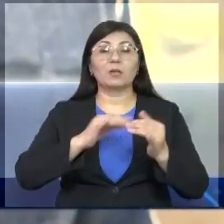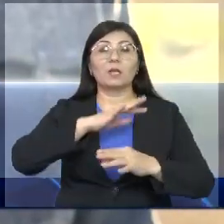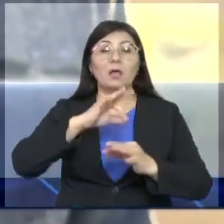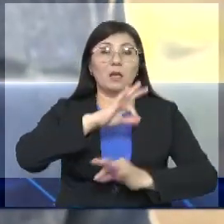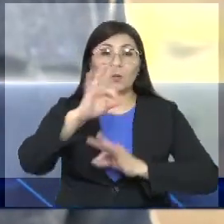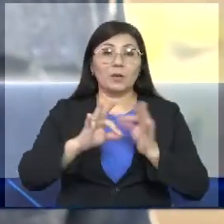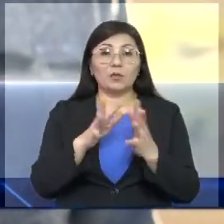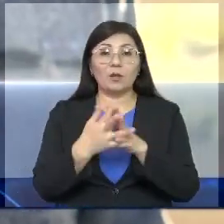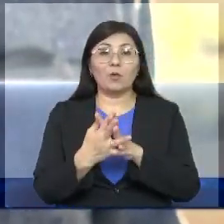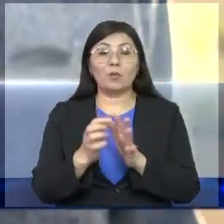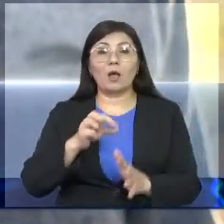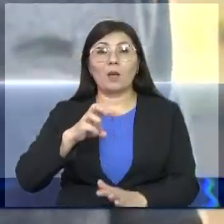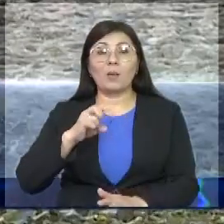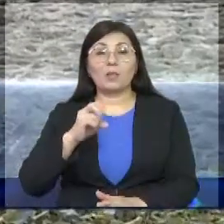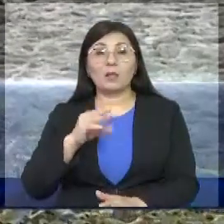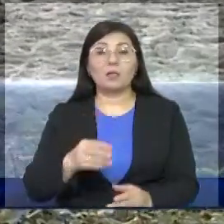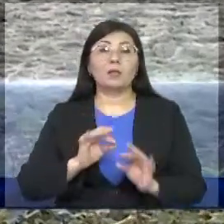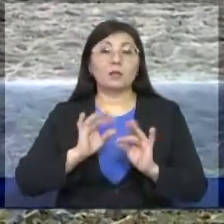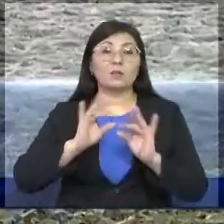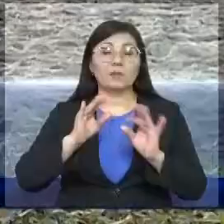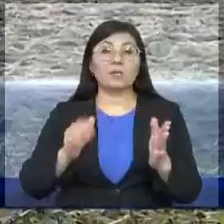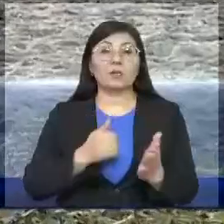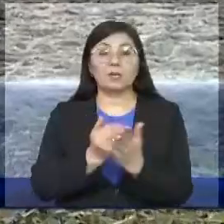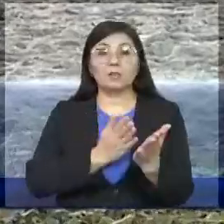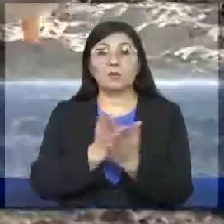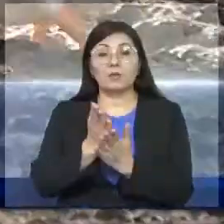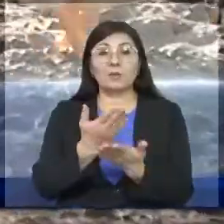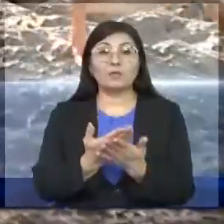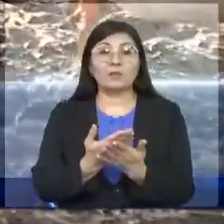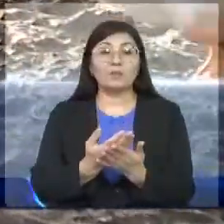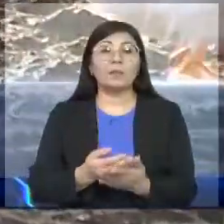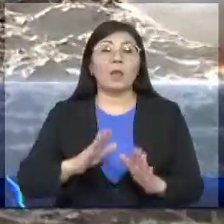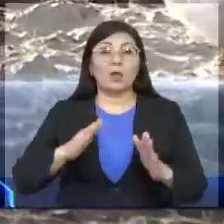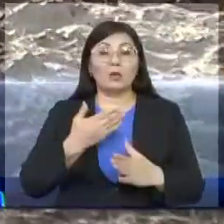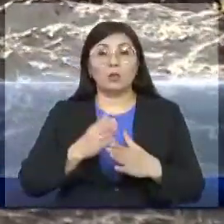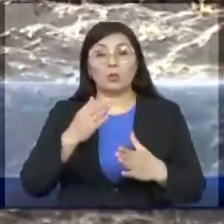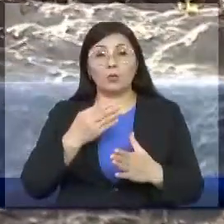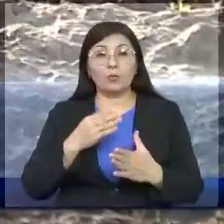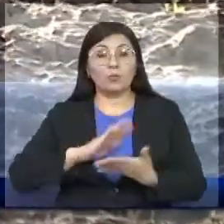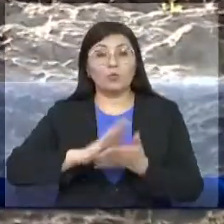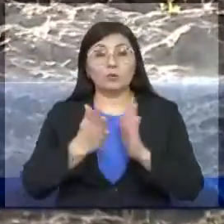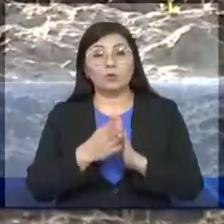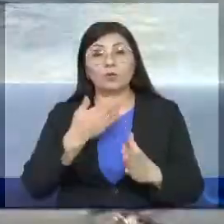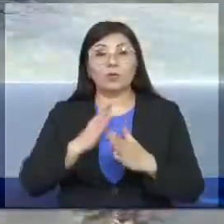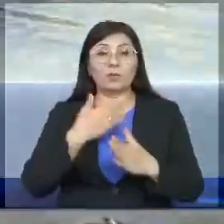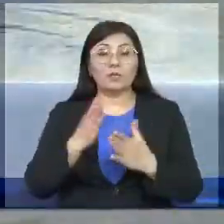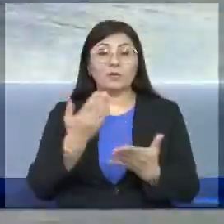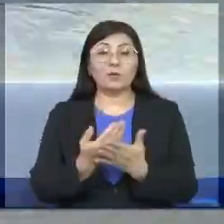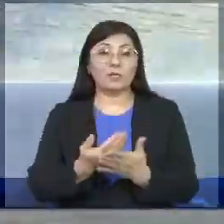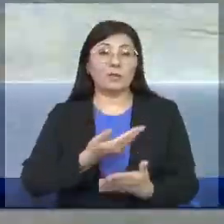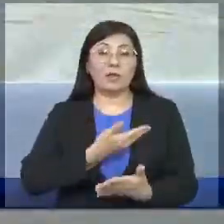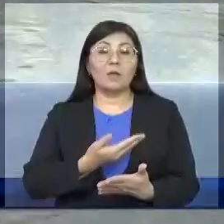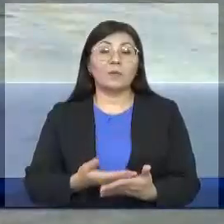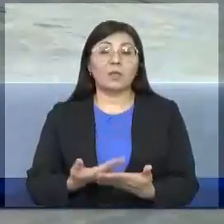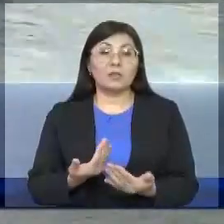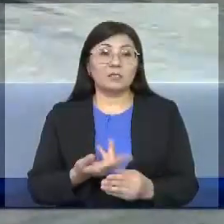Манаты». Начинающим бизнесменам разъяснили основные направления деятельности в рамках проекта, условия кредитования. Как результат, было решено заняться птицеводством.